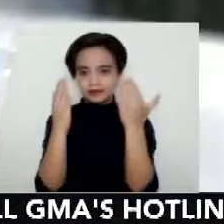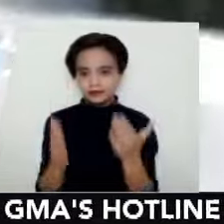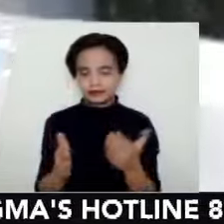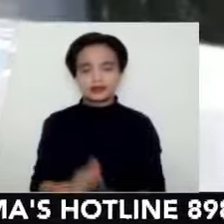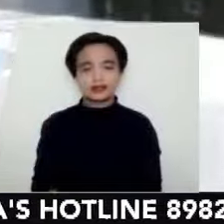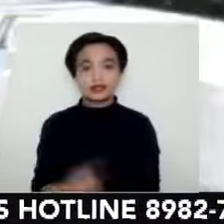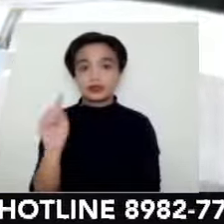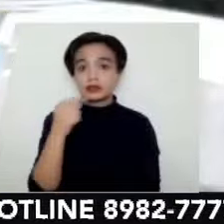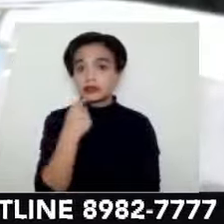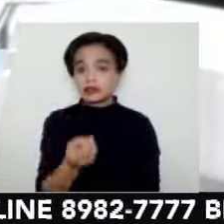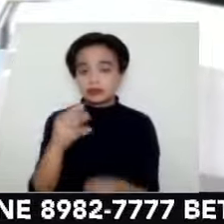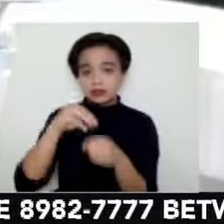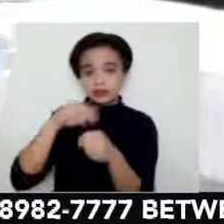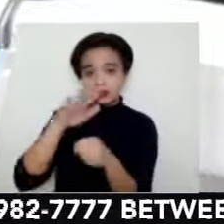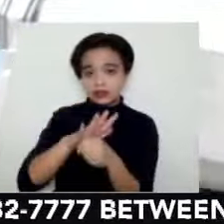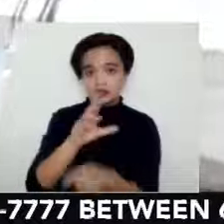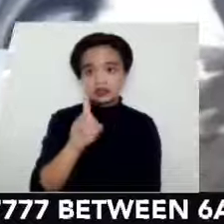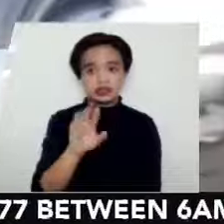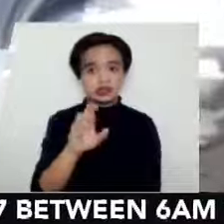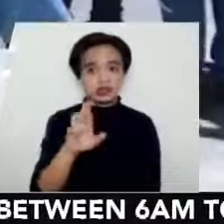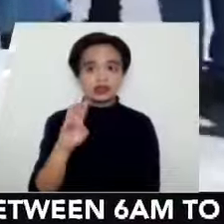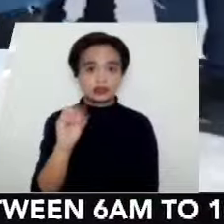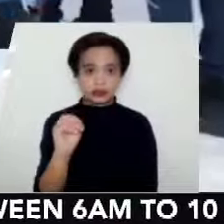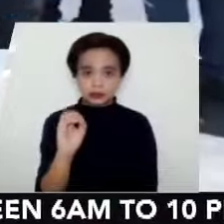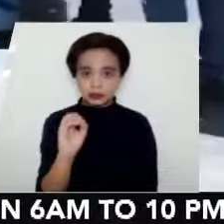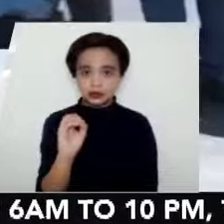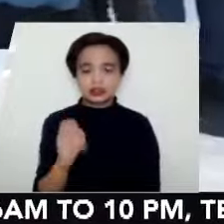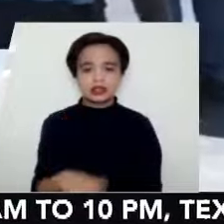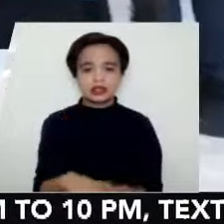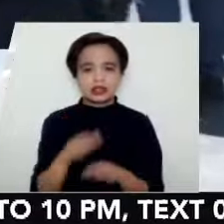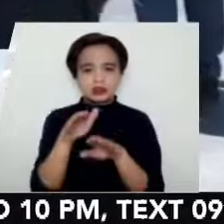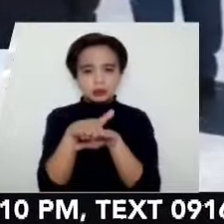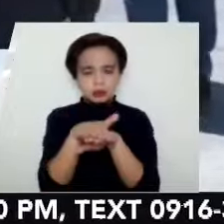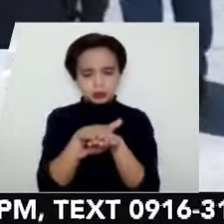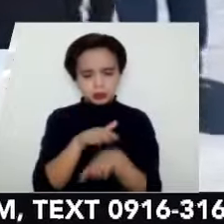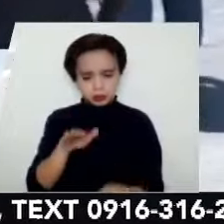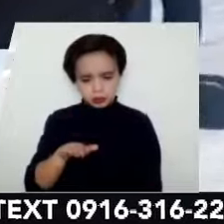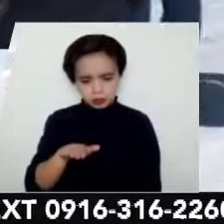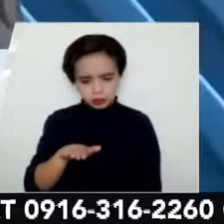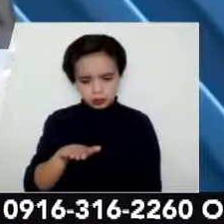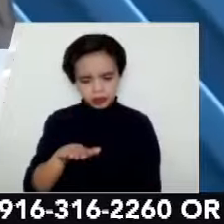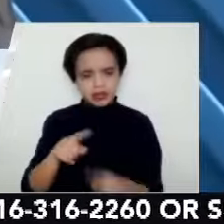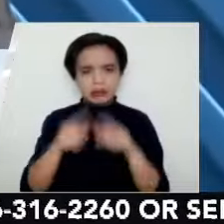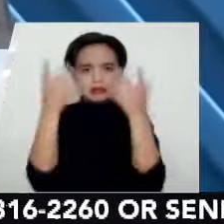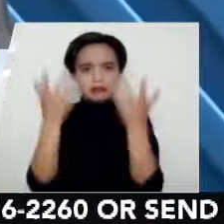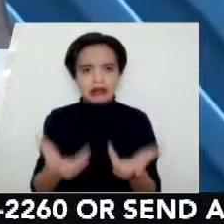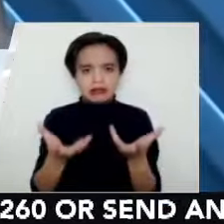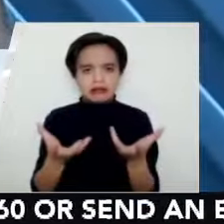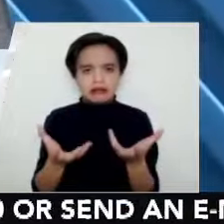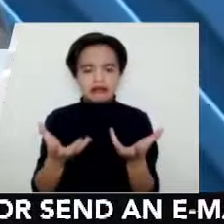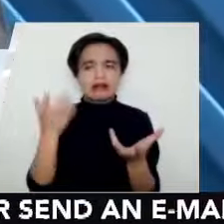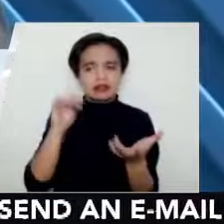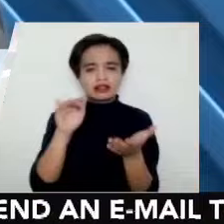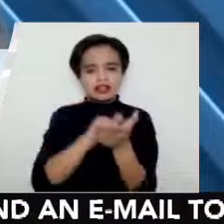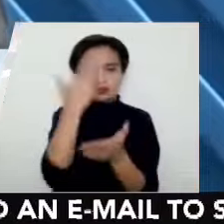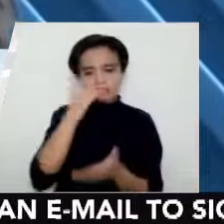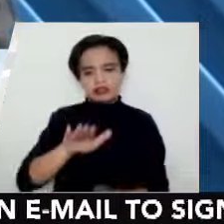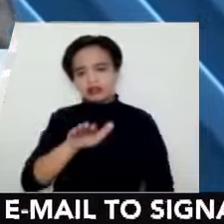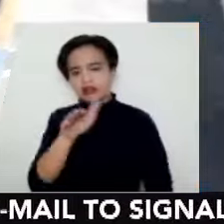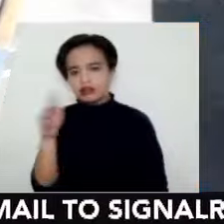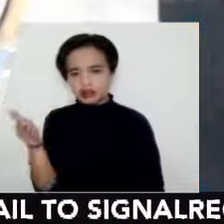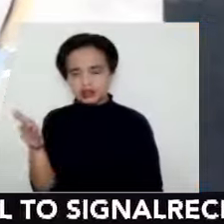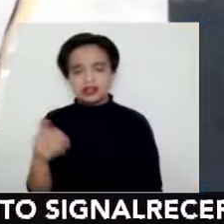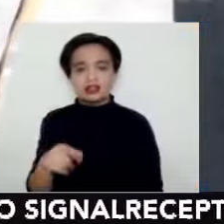Mandaue DRMMO, mabagal ang takbo ng truck pero mabigat ang kaganito kaya tumagilid. Kinailangan ng ilang tow truck